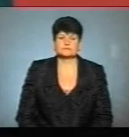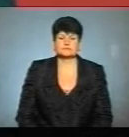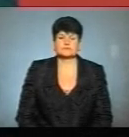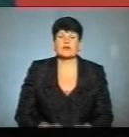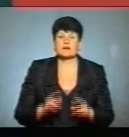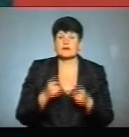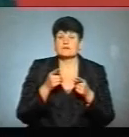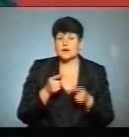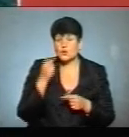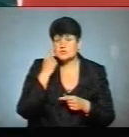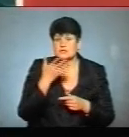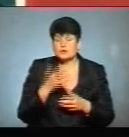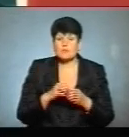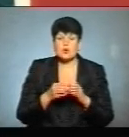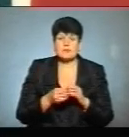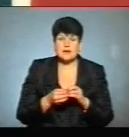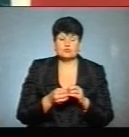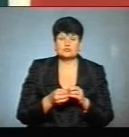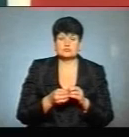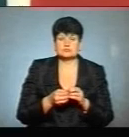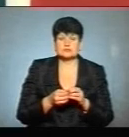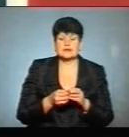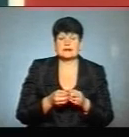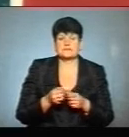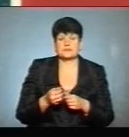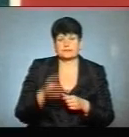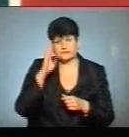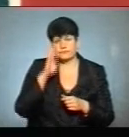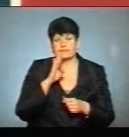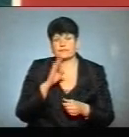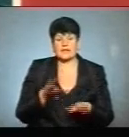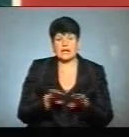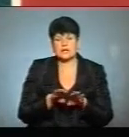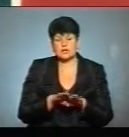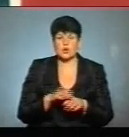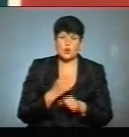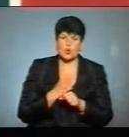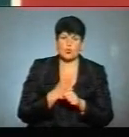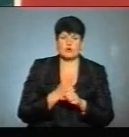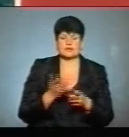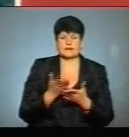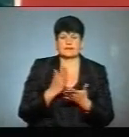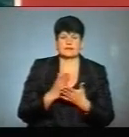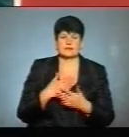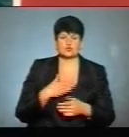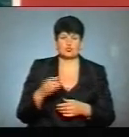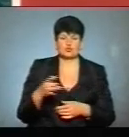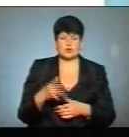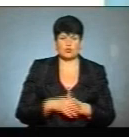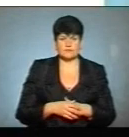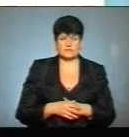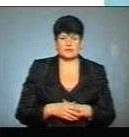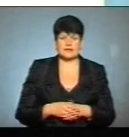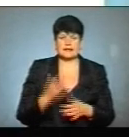А як ви оцінюєте проблему гендерної рівності у пошуку роботи, що стосується ринку праці нашого регіону? Ну, ви